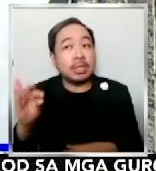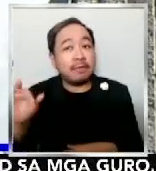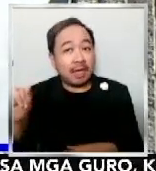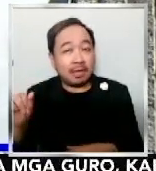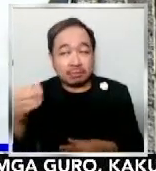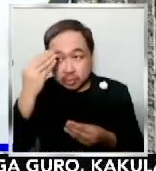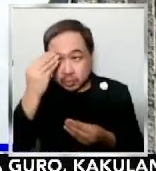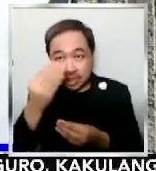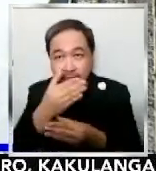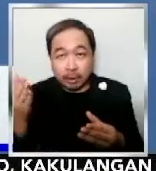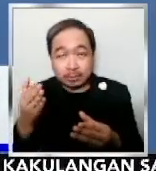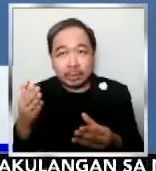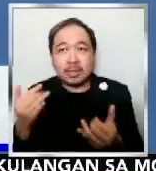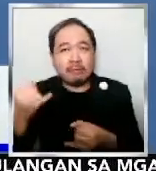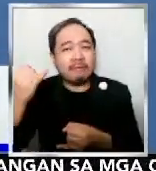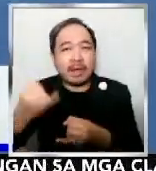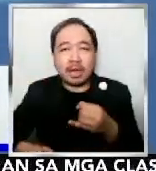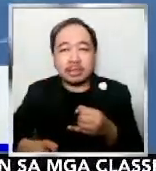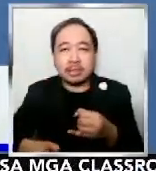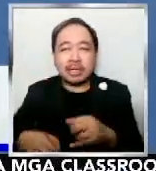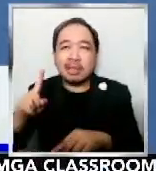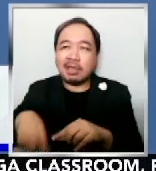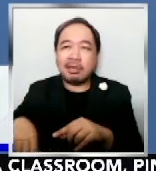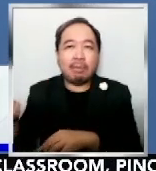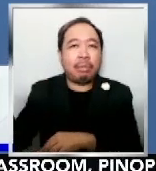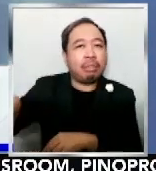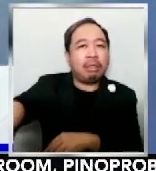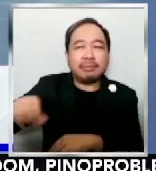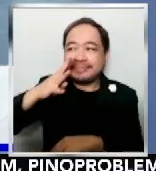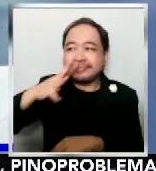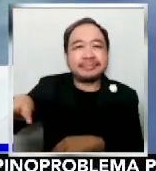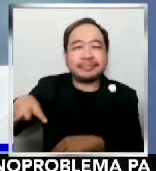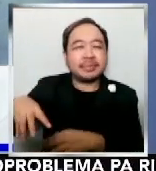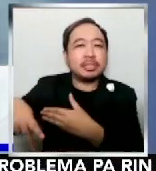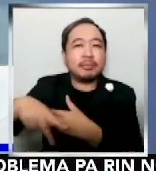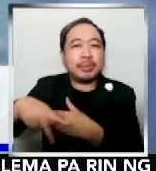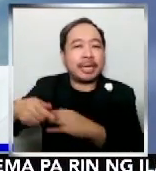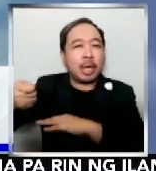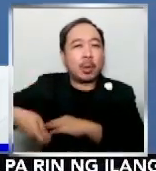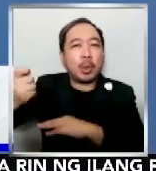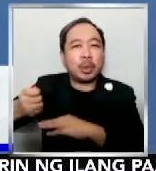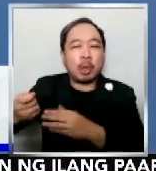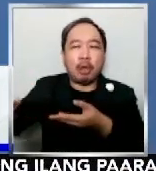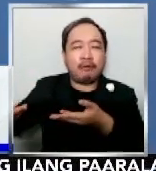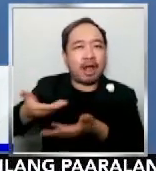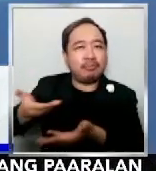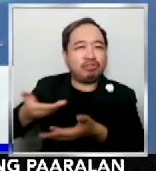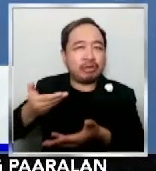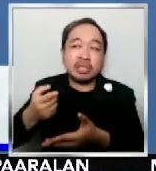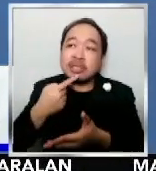na pinal at hindi matututulan ang ruling ng Permanent Court of Arbitration na nagsasabing walang basehan